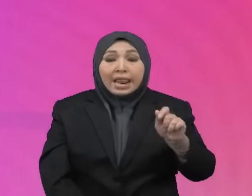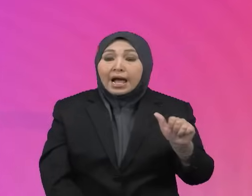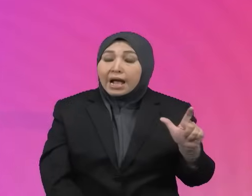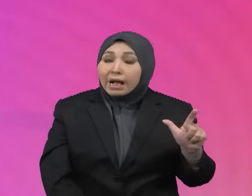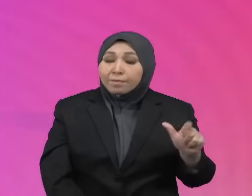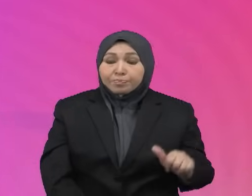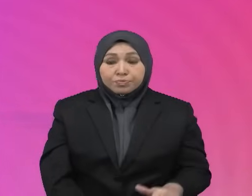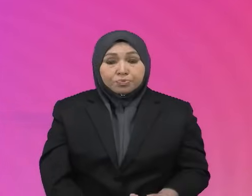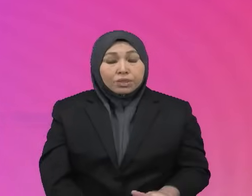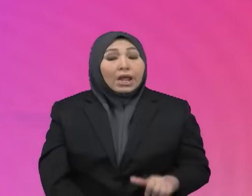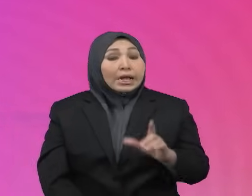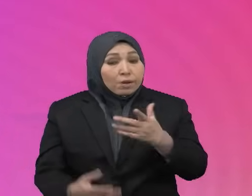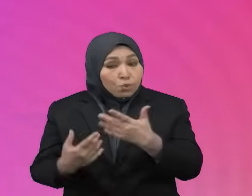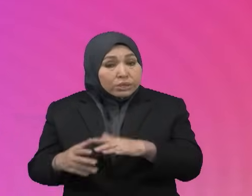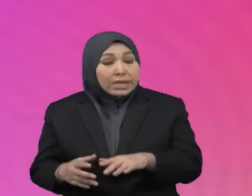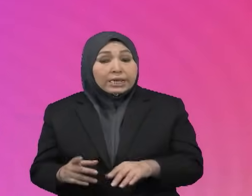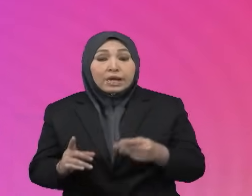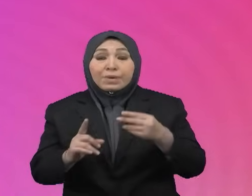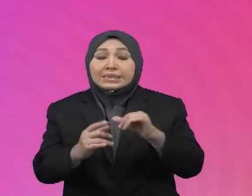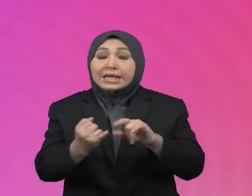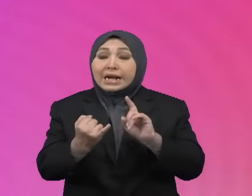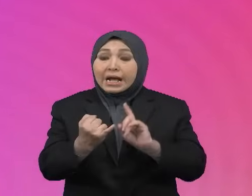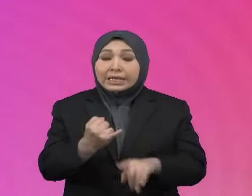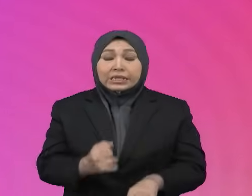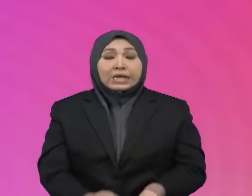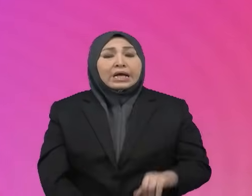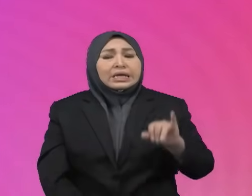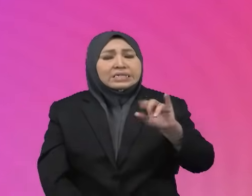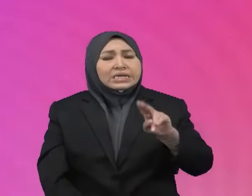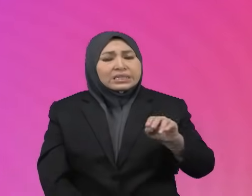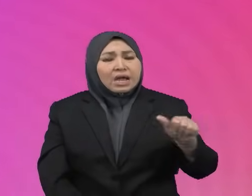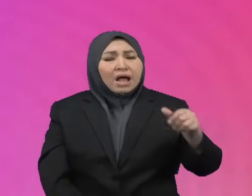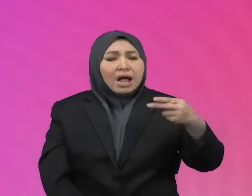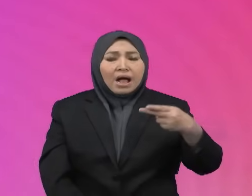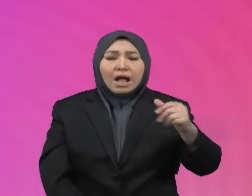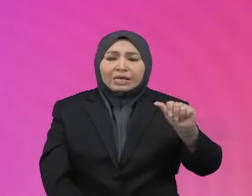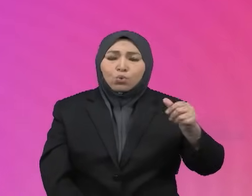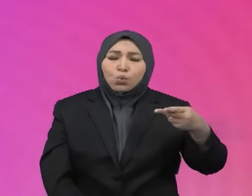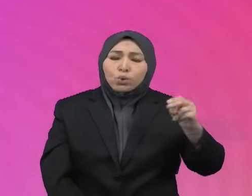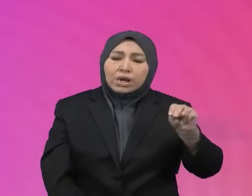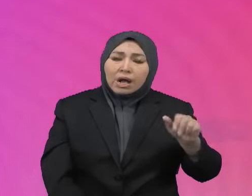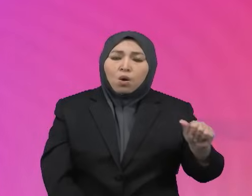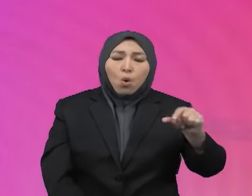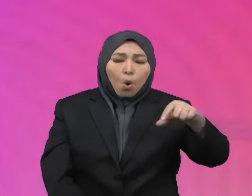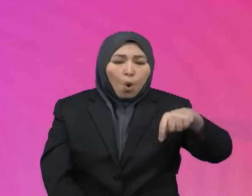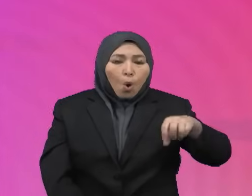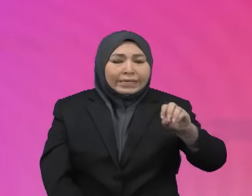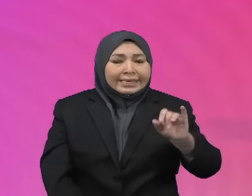Faqatila. Kemudian kalimah yang terakhir, inna hahuna